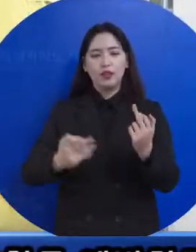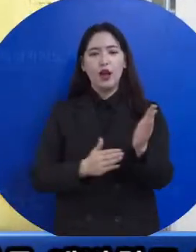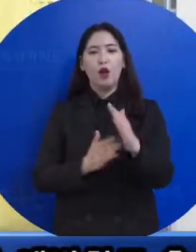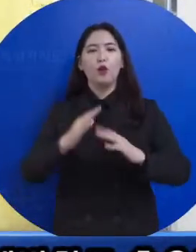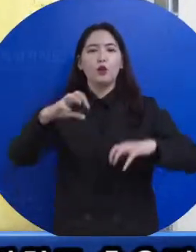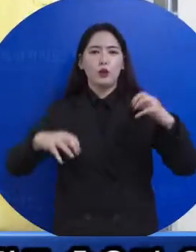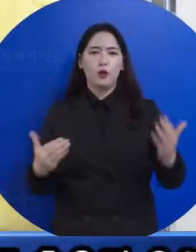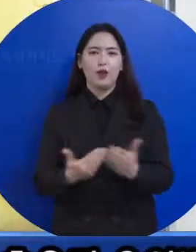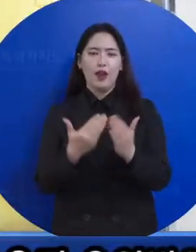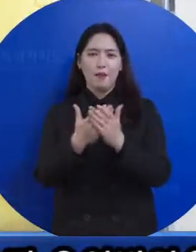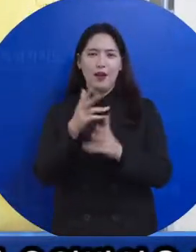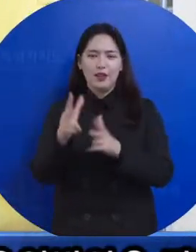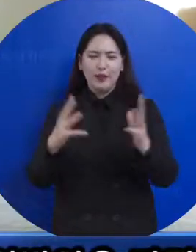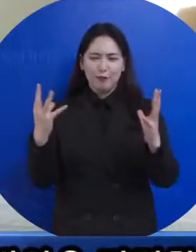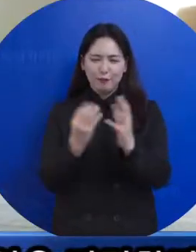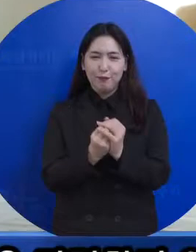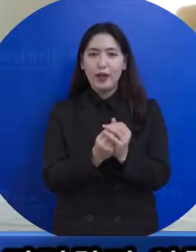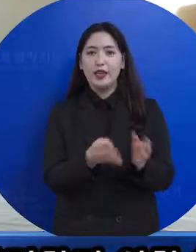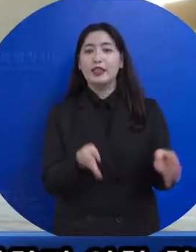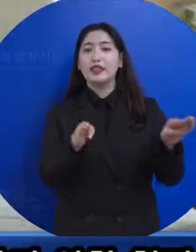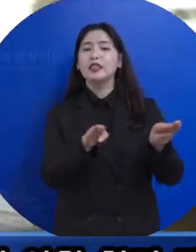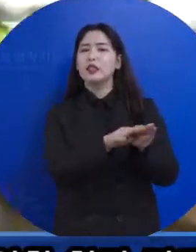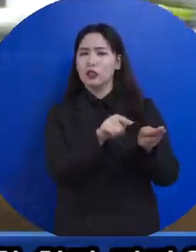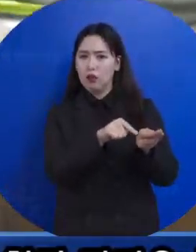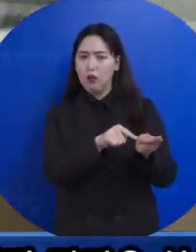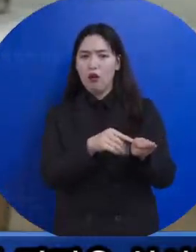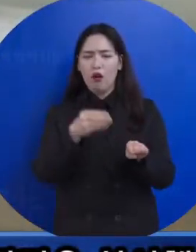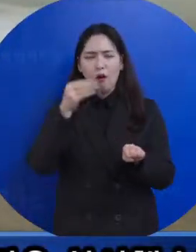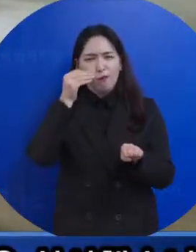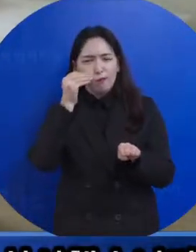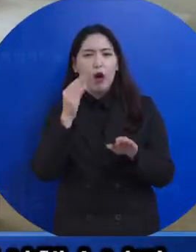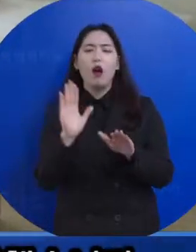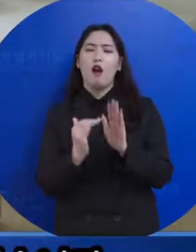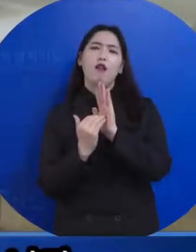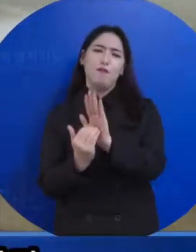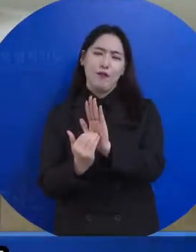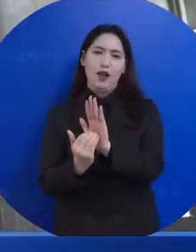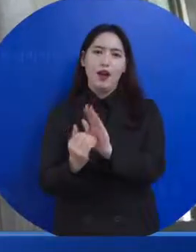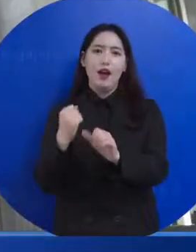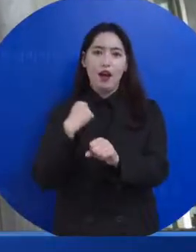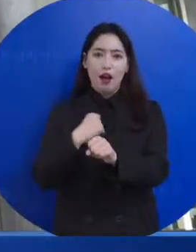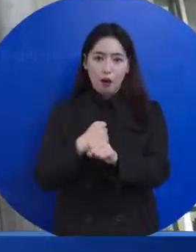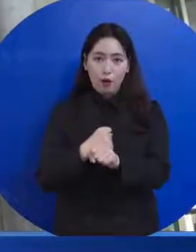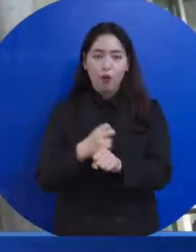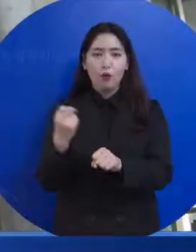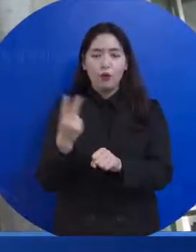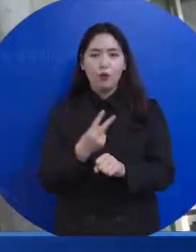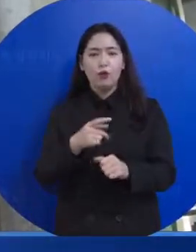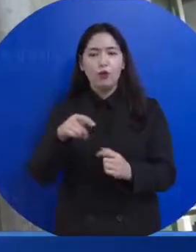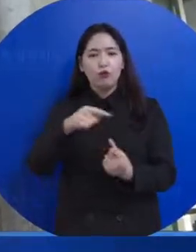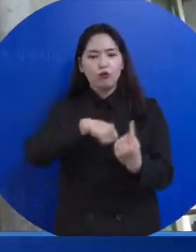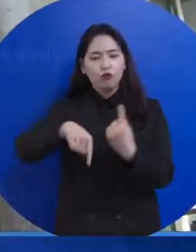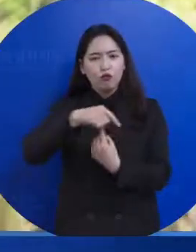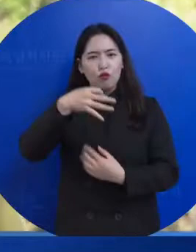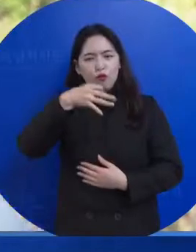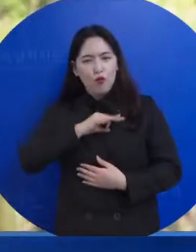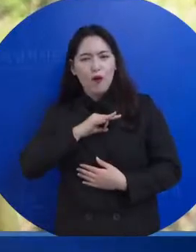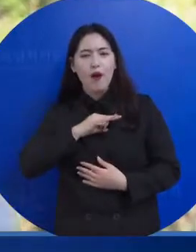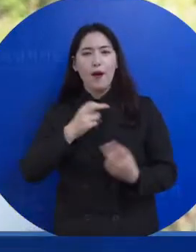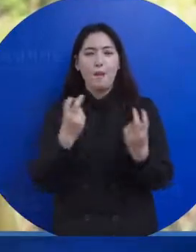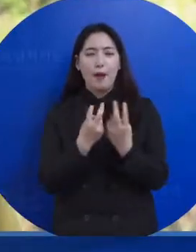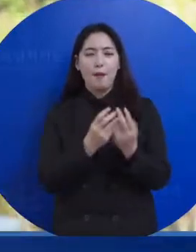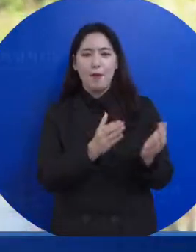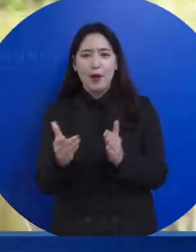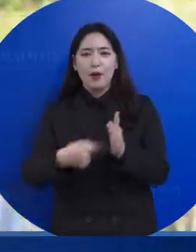추진되어 완료된 시설물에 대한 유휴화를 예방하고 효율적 운영 방안을 마련하기 위한